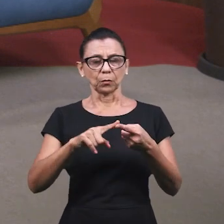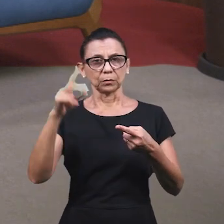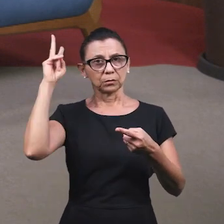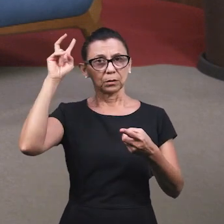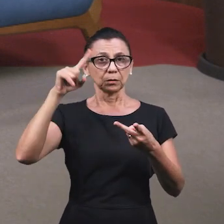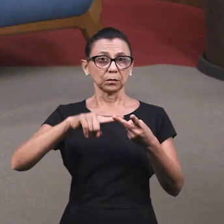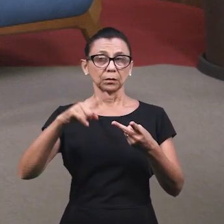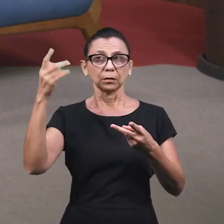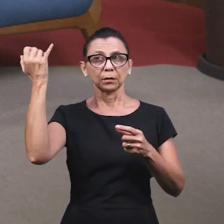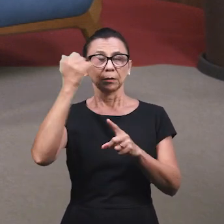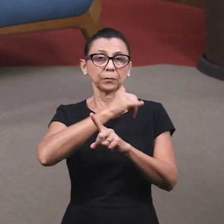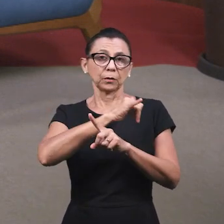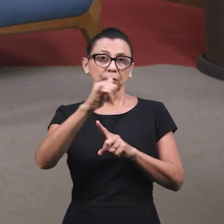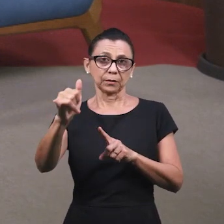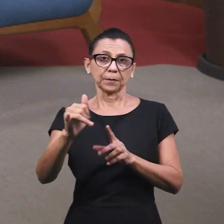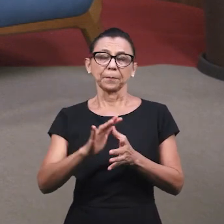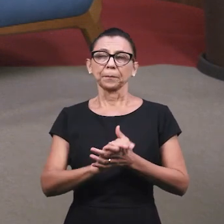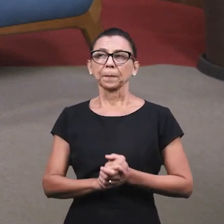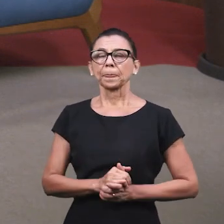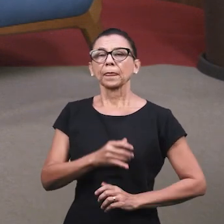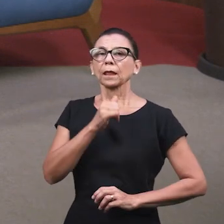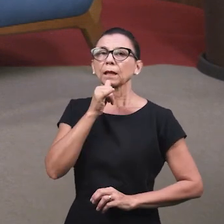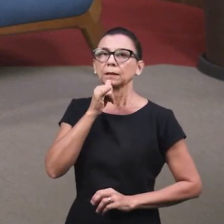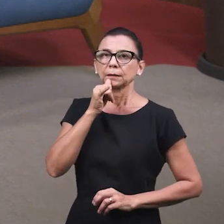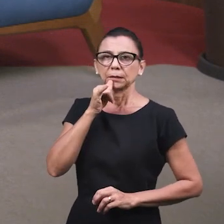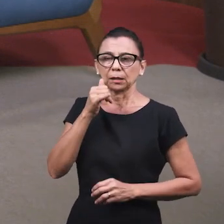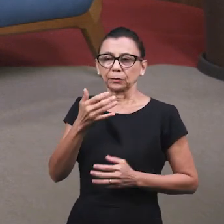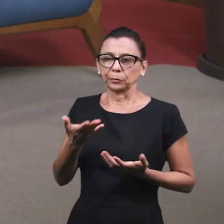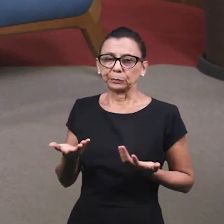de l'historique et du prophétique.